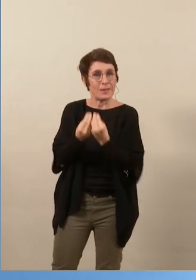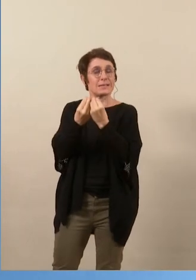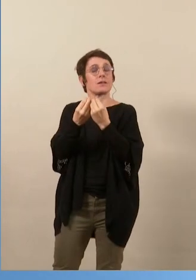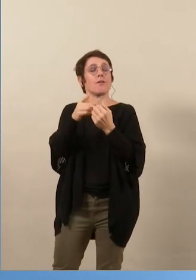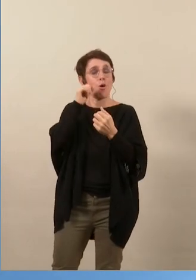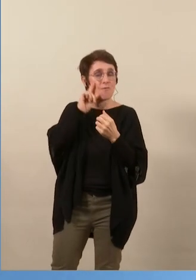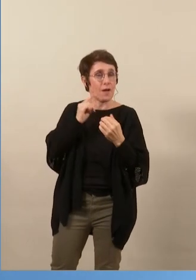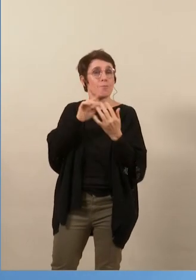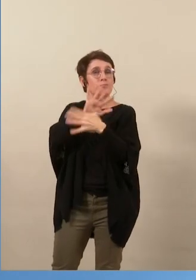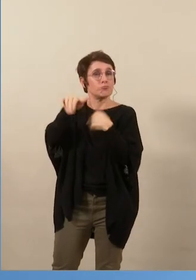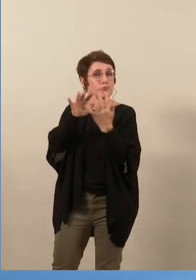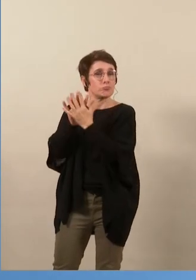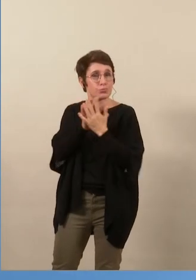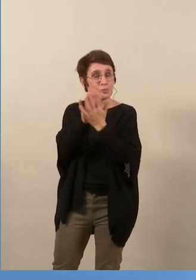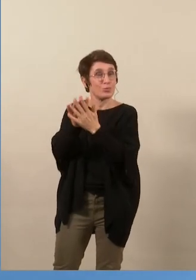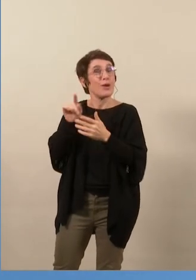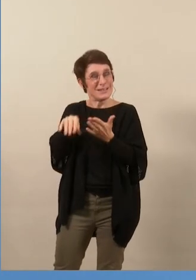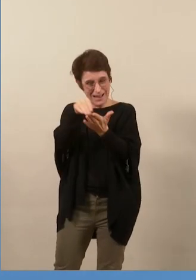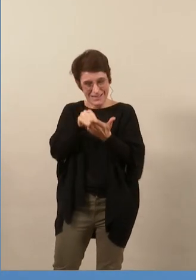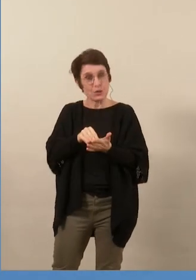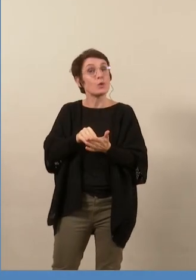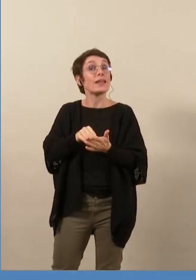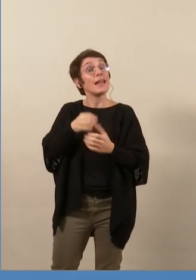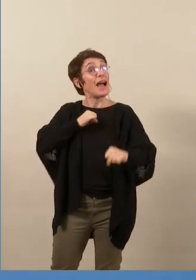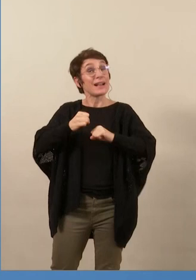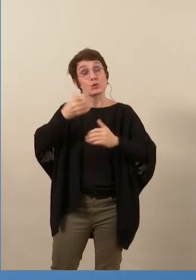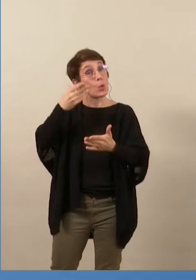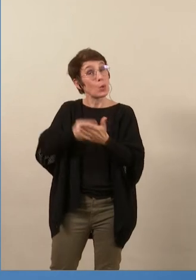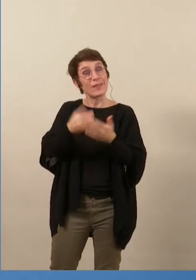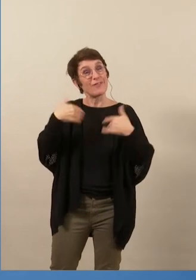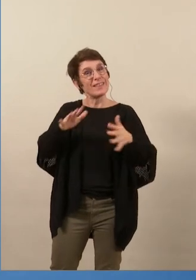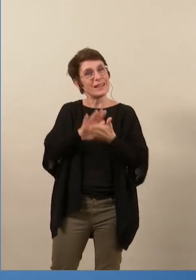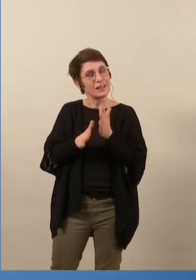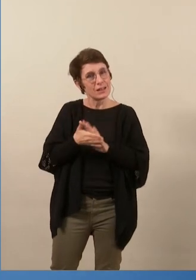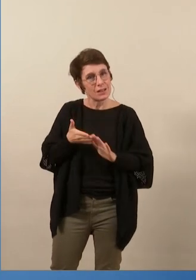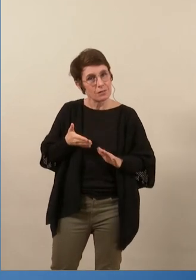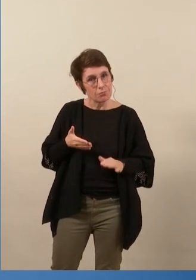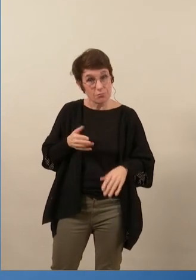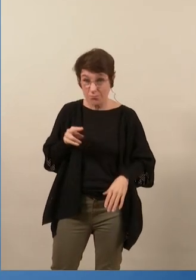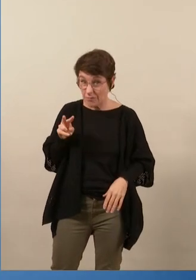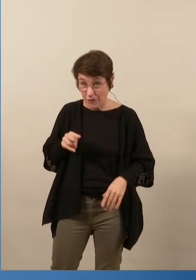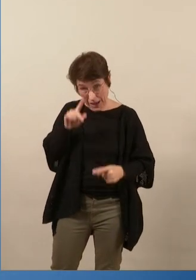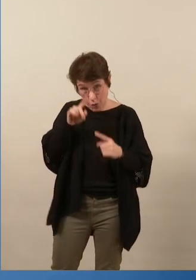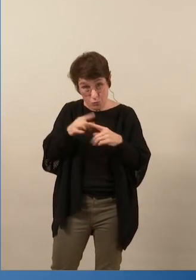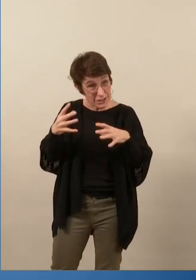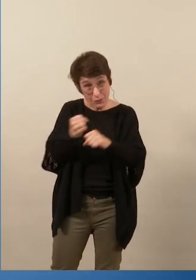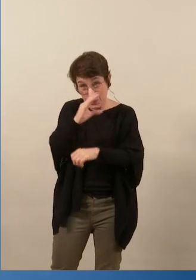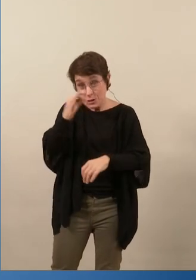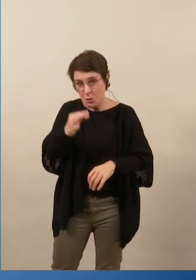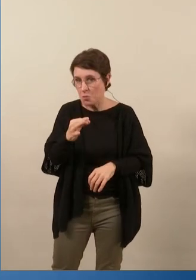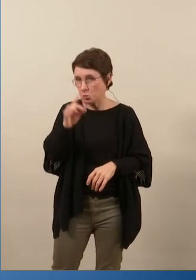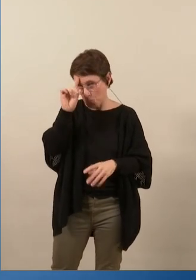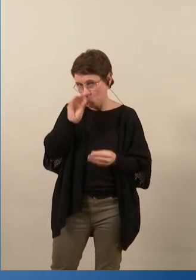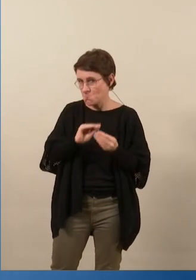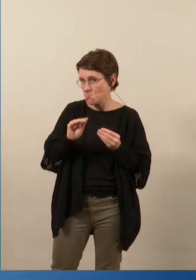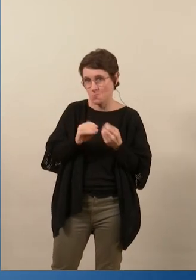sont considérés comme terminés et je vous avoue que j'ai quelques doutes doutes quant au fait que nous ayons réellement atteint les objectifs en la